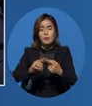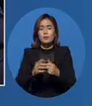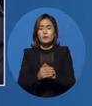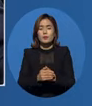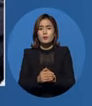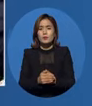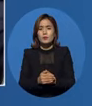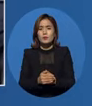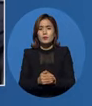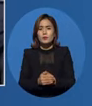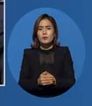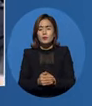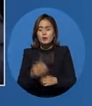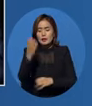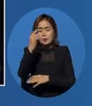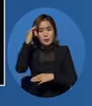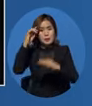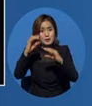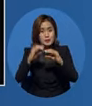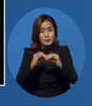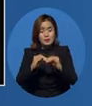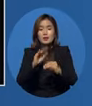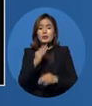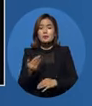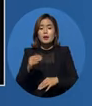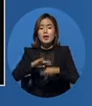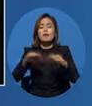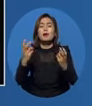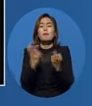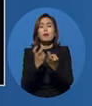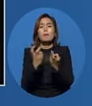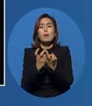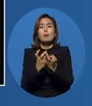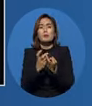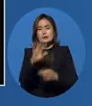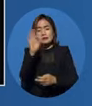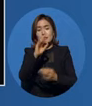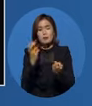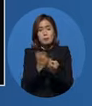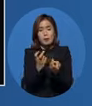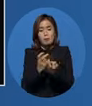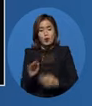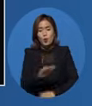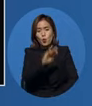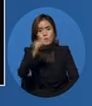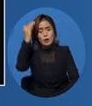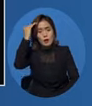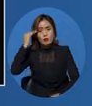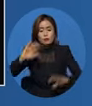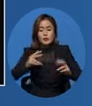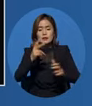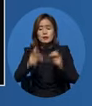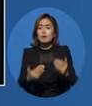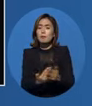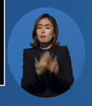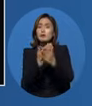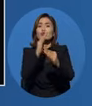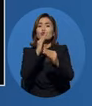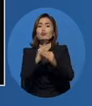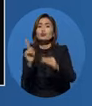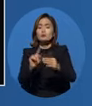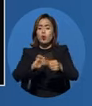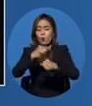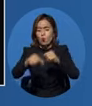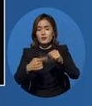기조를 저도 기본적으로 상상하고 있을 뿐만 아니라 어떤 대안을 찾아보는 이야기라는 것입니다 우리나라 산업 발전의 근간이 됐던 게 원